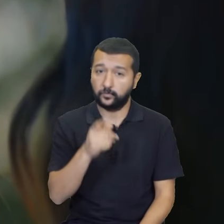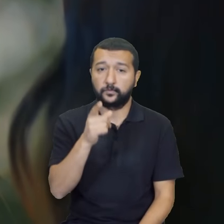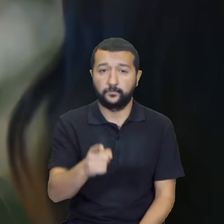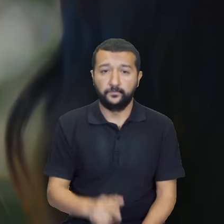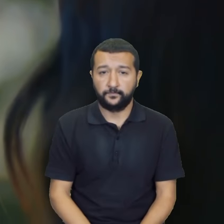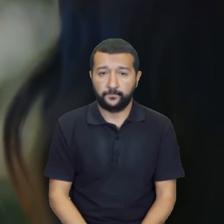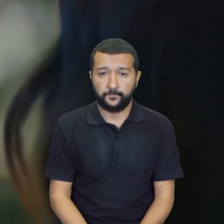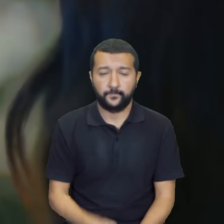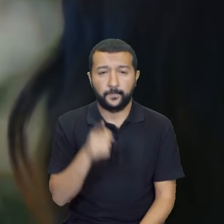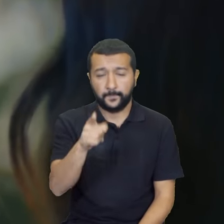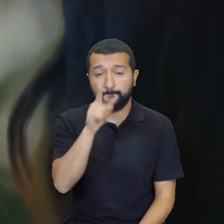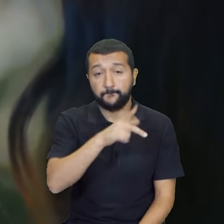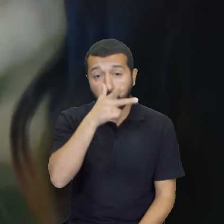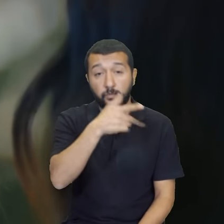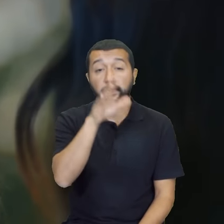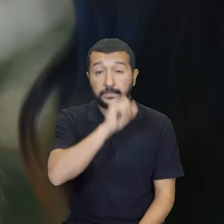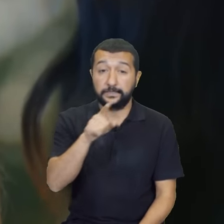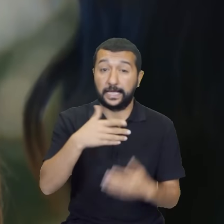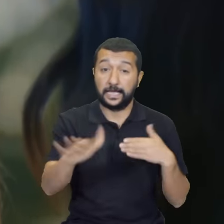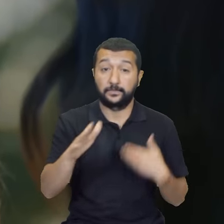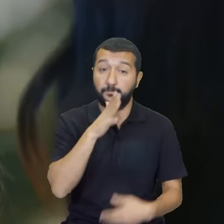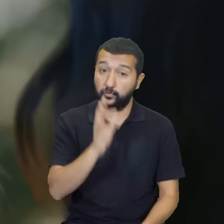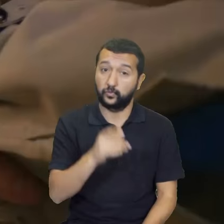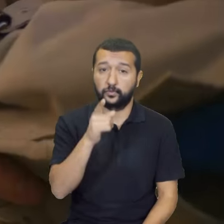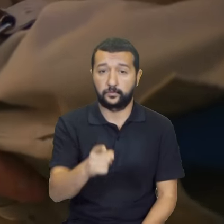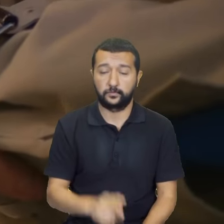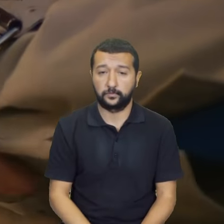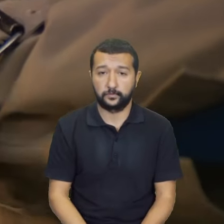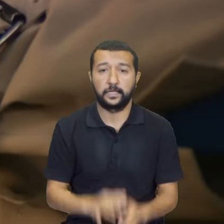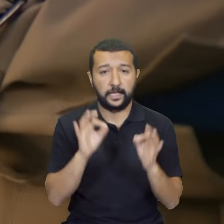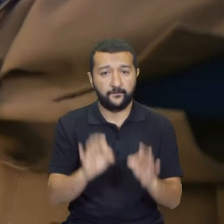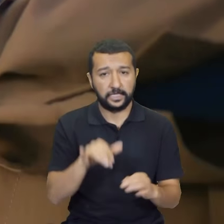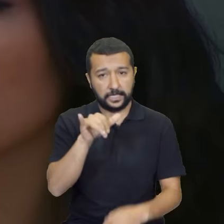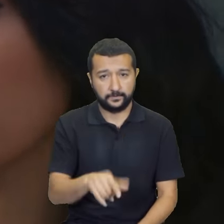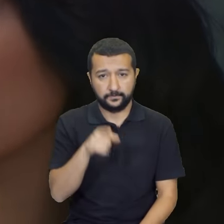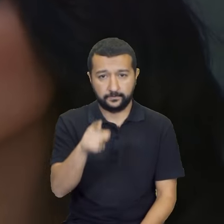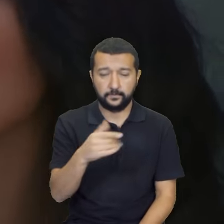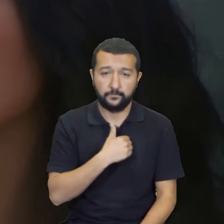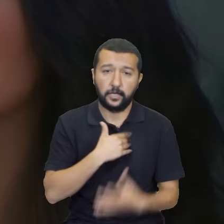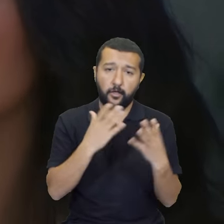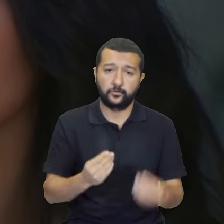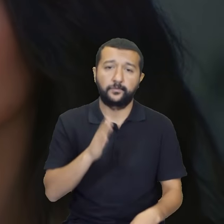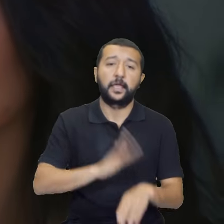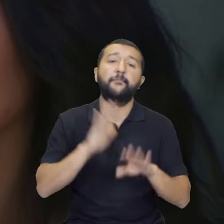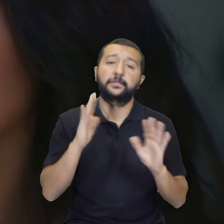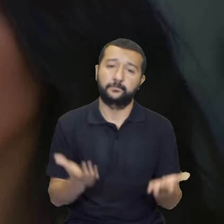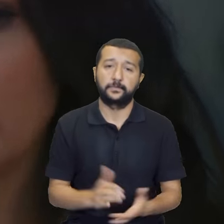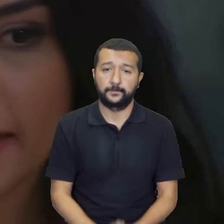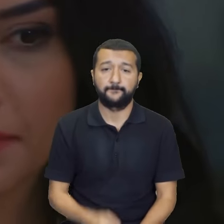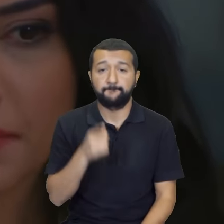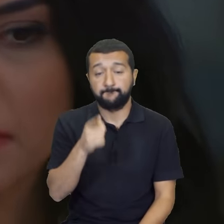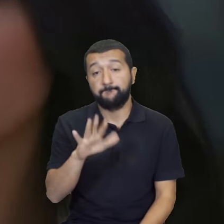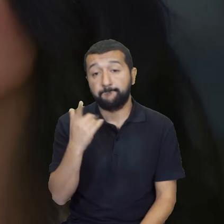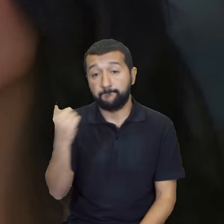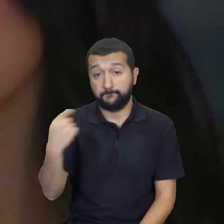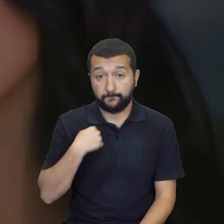biliyordun. Onun üzülmemesi için ondan ayrılacağımı bile biliyordun. Evet, haklısın. Ben olsam yapmazdım mesela.